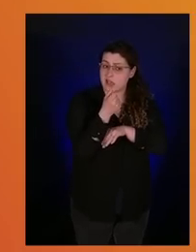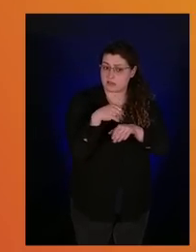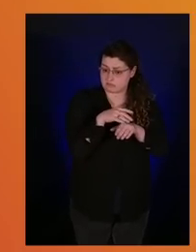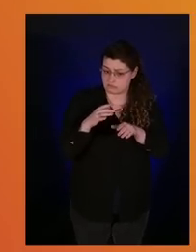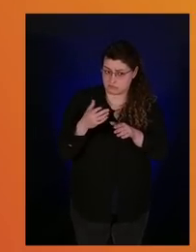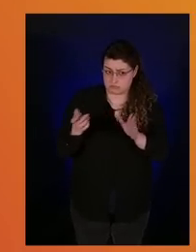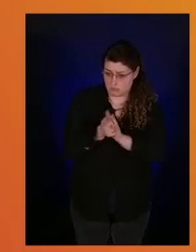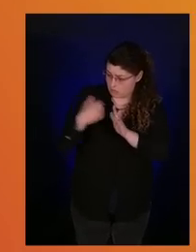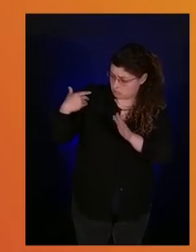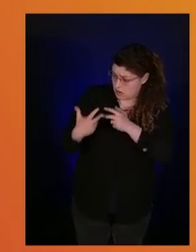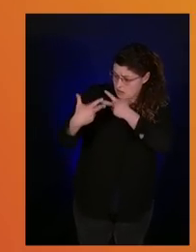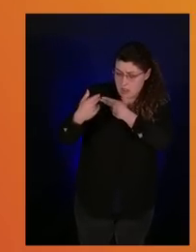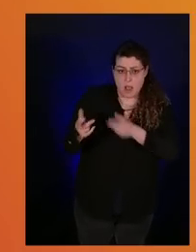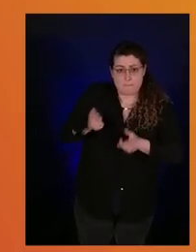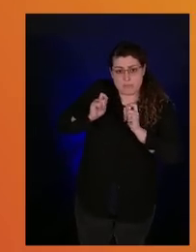écoulée.